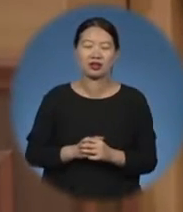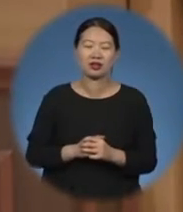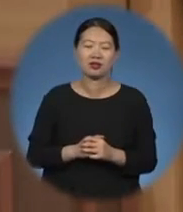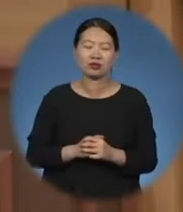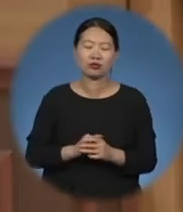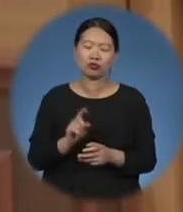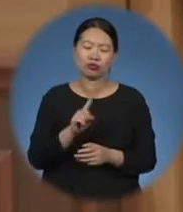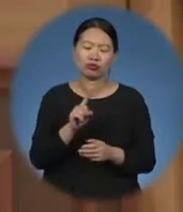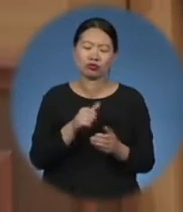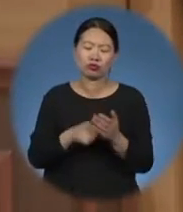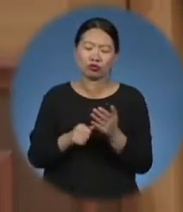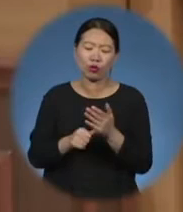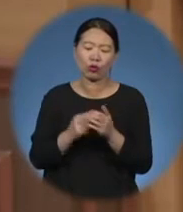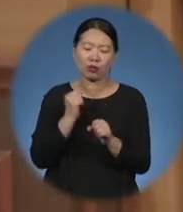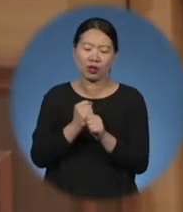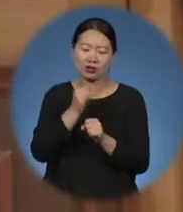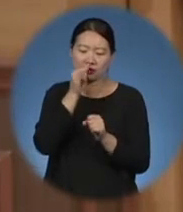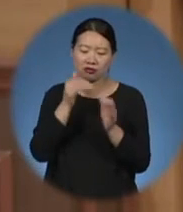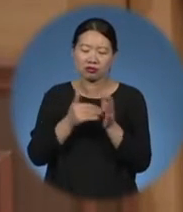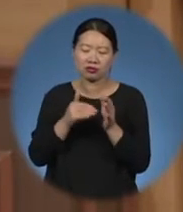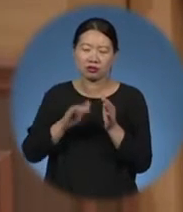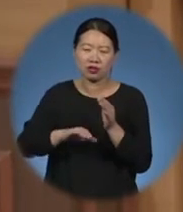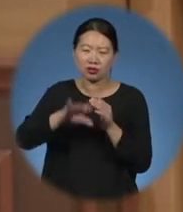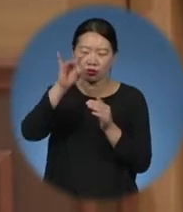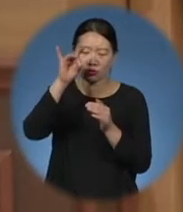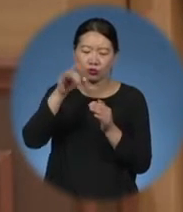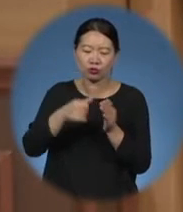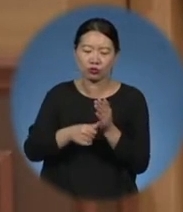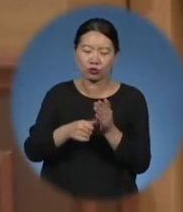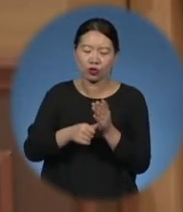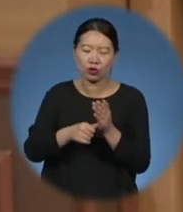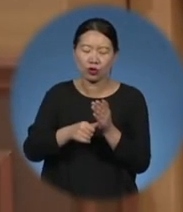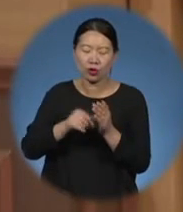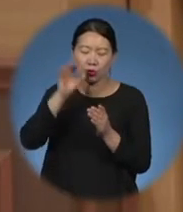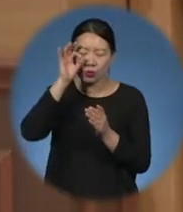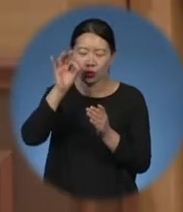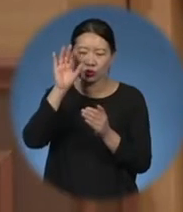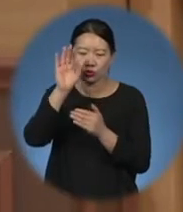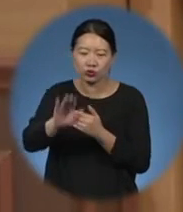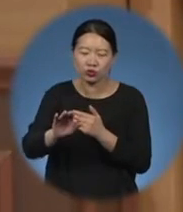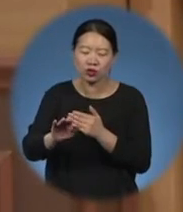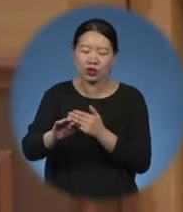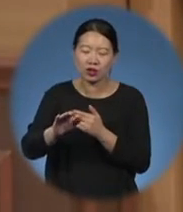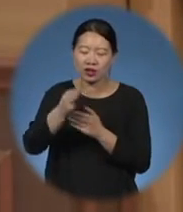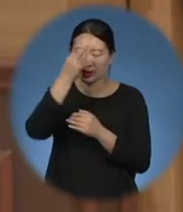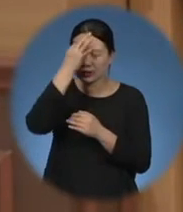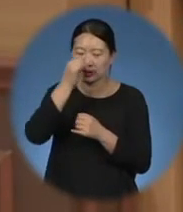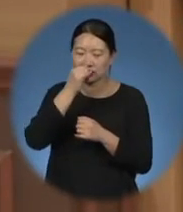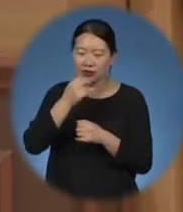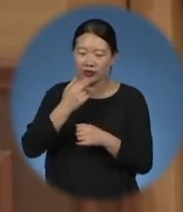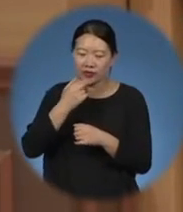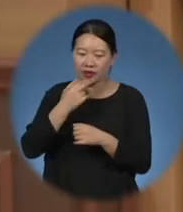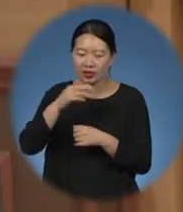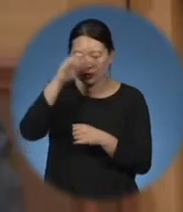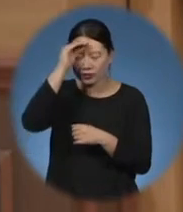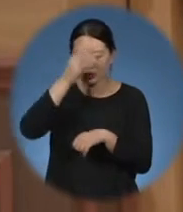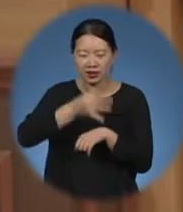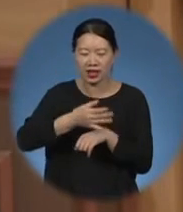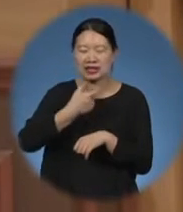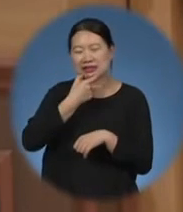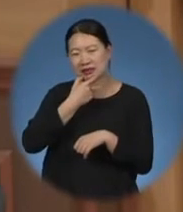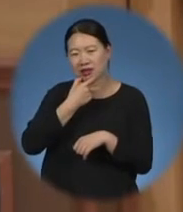물건이 나왔는데 처음 나오면 이게 제품의 성능이 있는지 누구도 먼저 시범적으로 사보려고 하지 않습니다. 시장에서